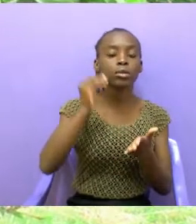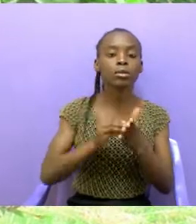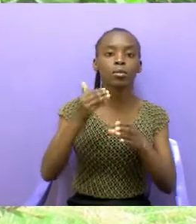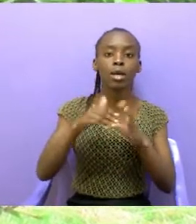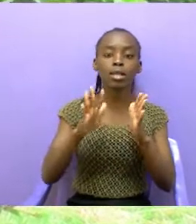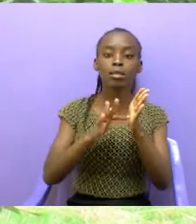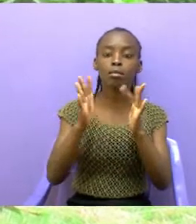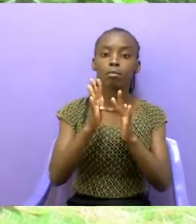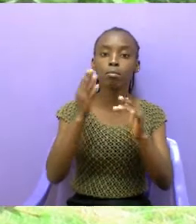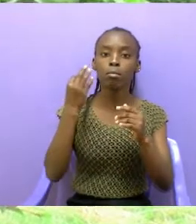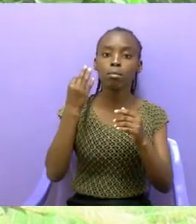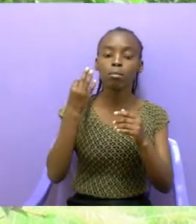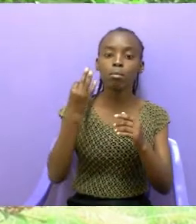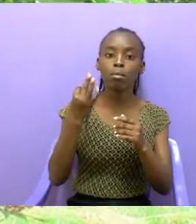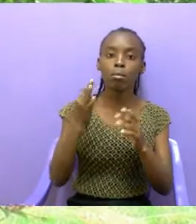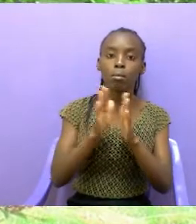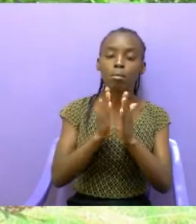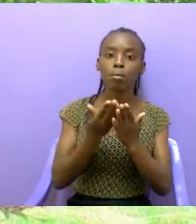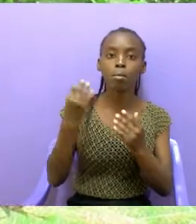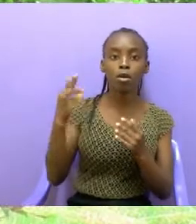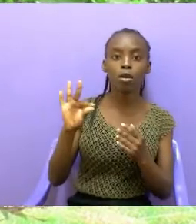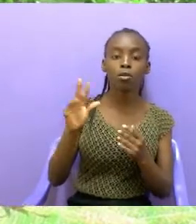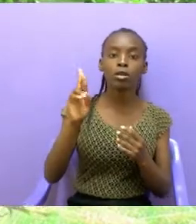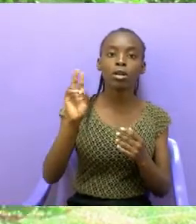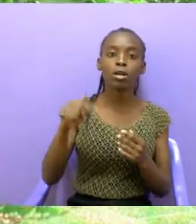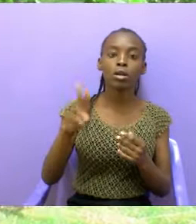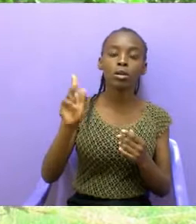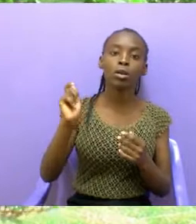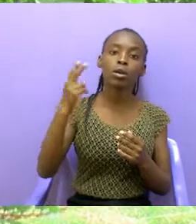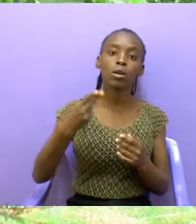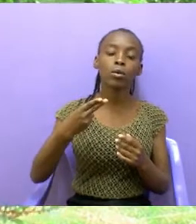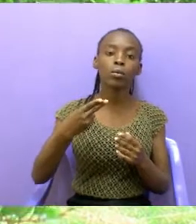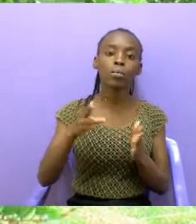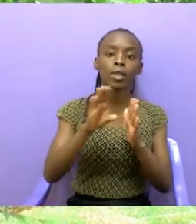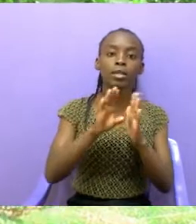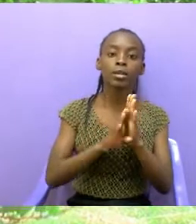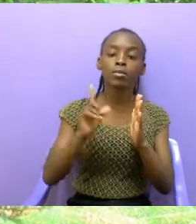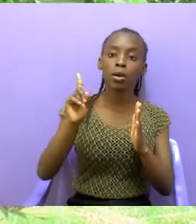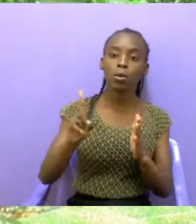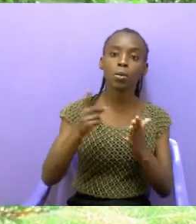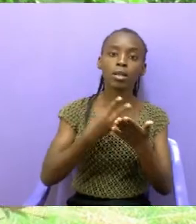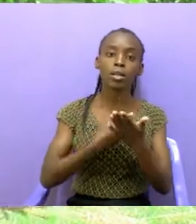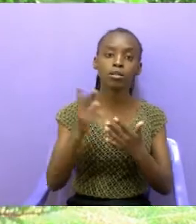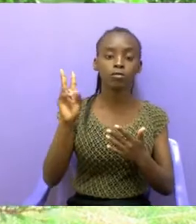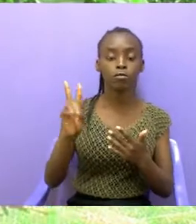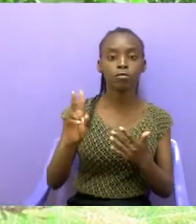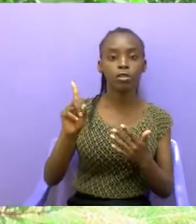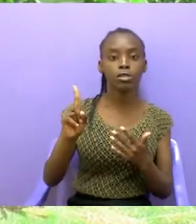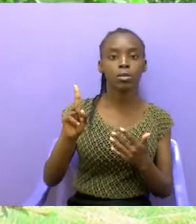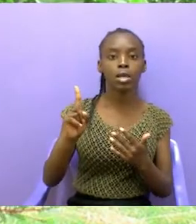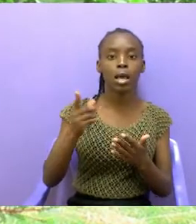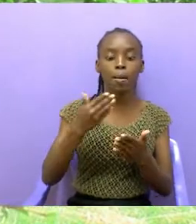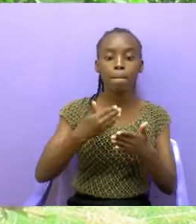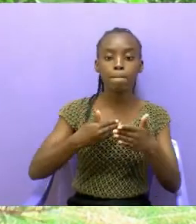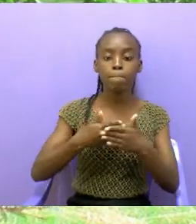cha Ruth kuanzia chapter number 1 from verse 1. Lakini kabla niweze kusoma pale, napenda